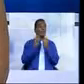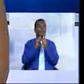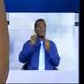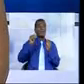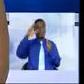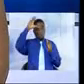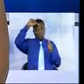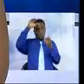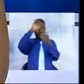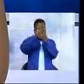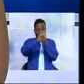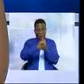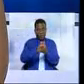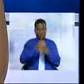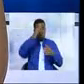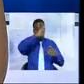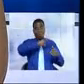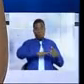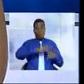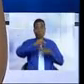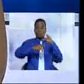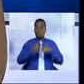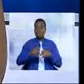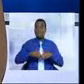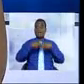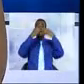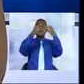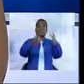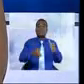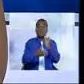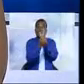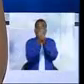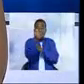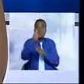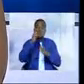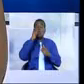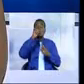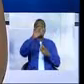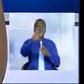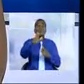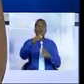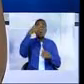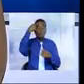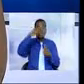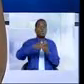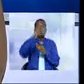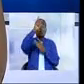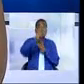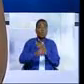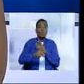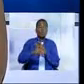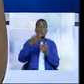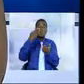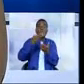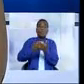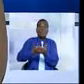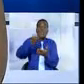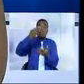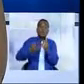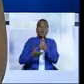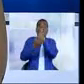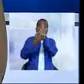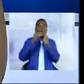époux pour soulager les populations, Dominique Ouattara, a remis des chèques aux femmes dans le cadre du projet Fonds d'appui aux femmes de